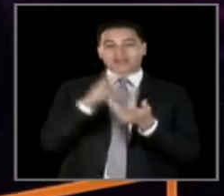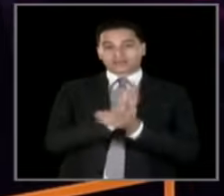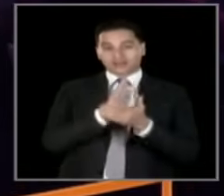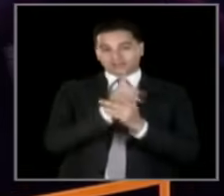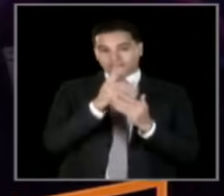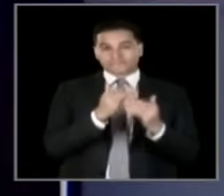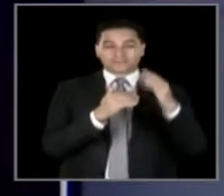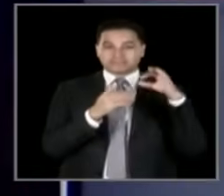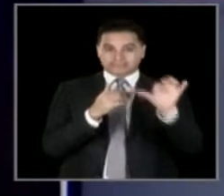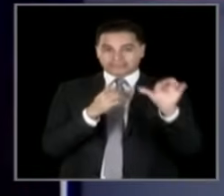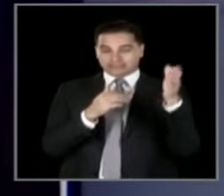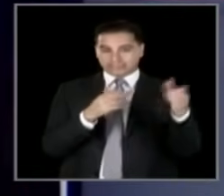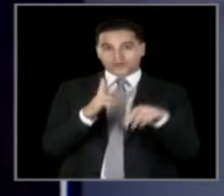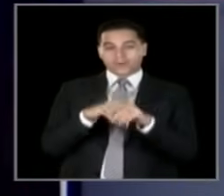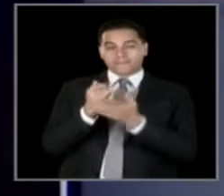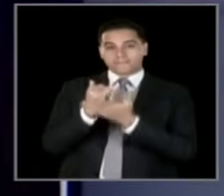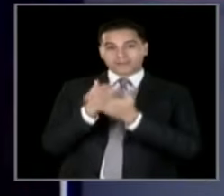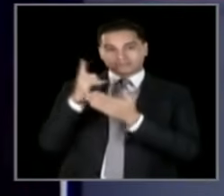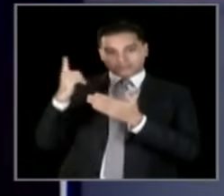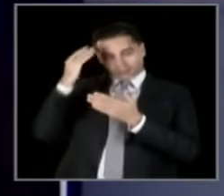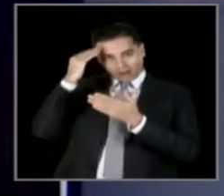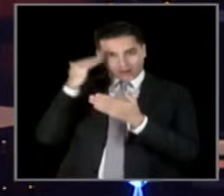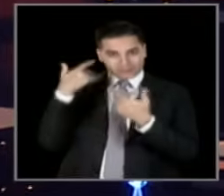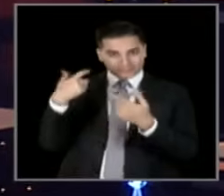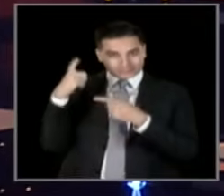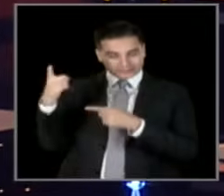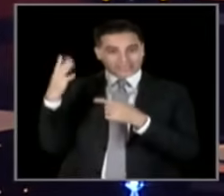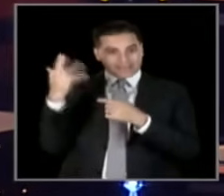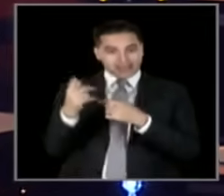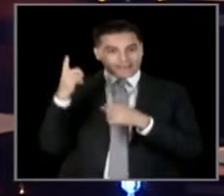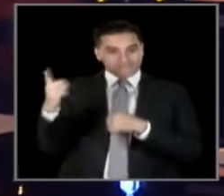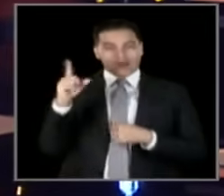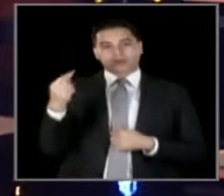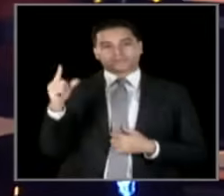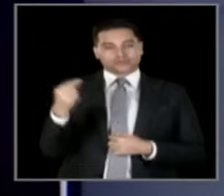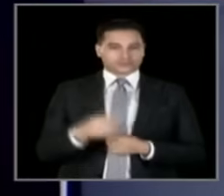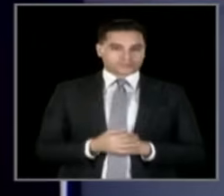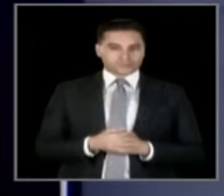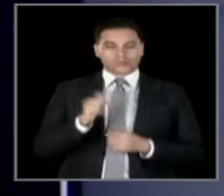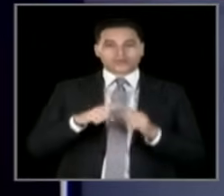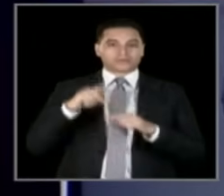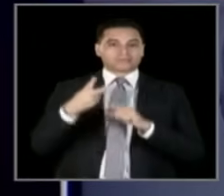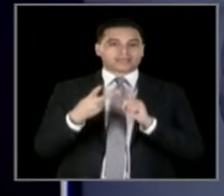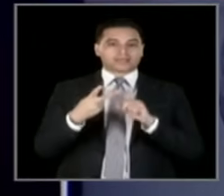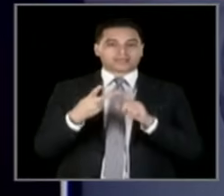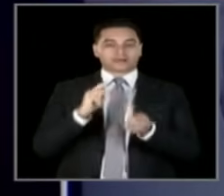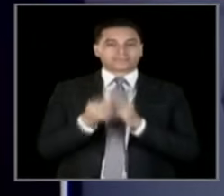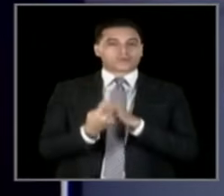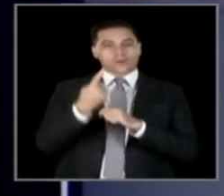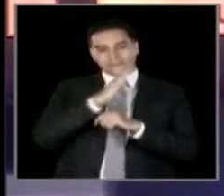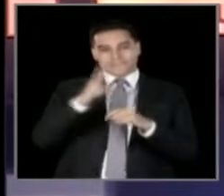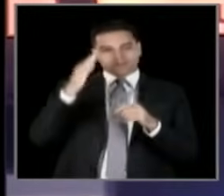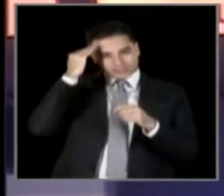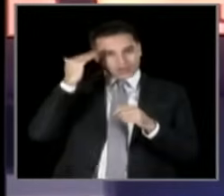الغربية 90، راهبات الأرمن الكاثوليك مصر الجديدة 15. تغيير واحد في راهبات